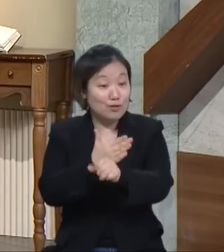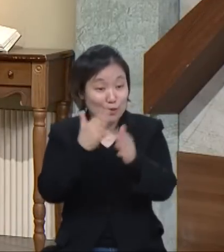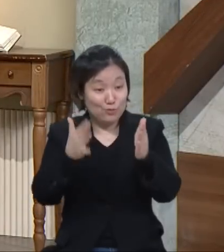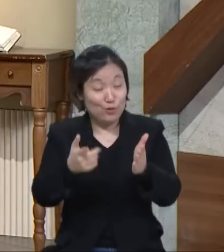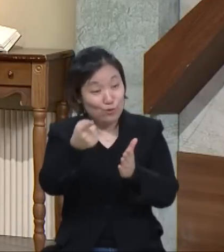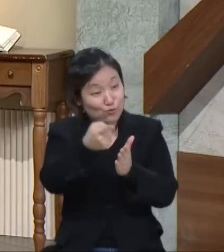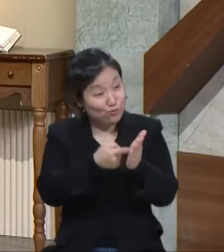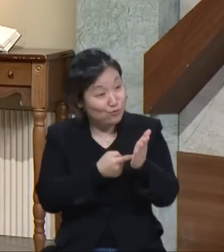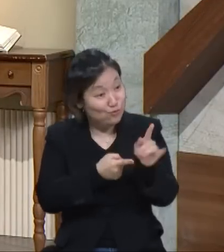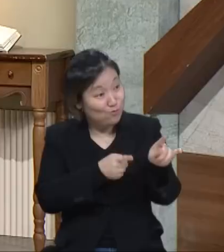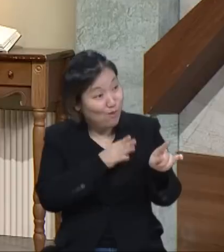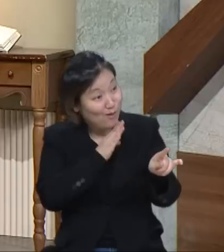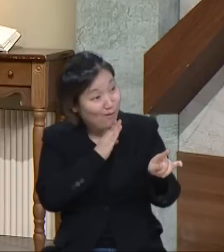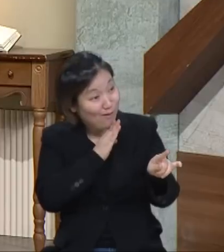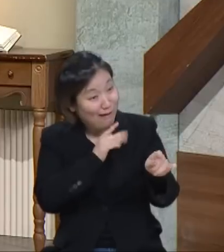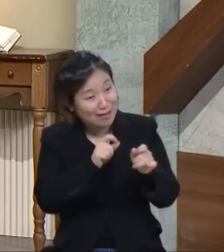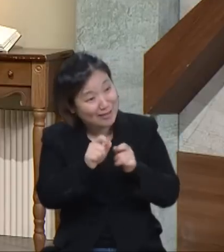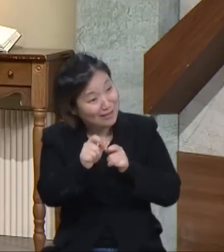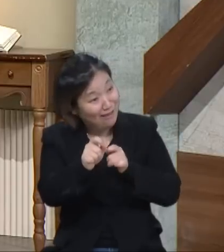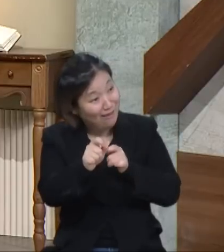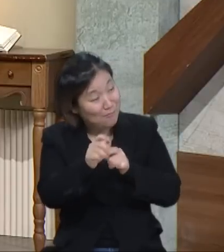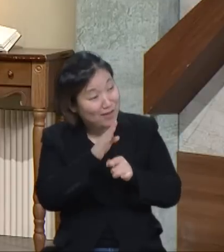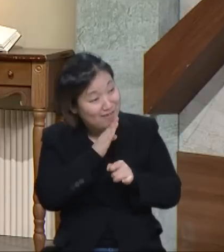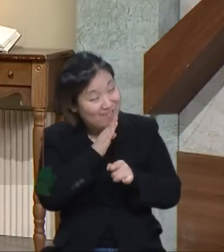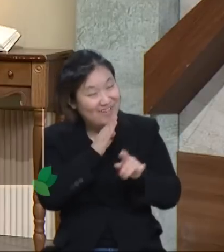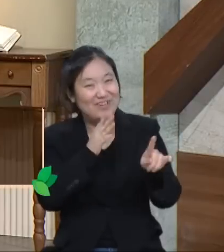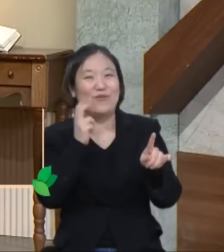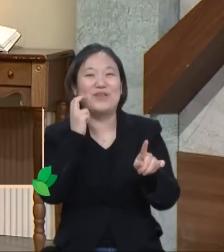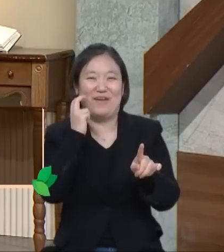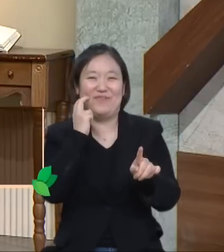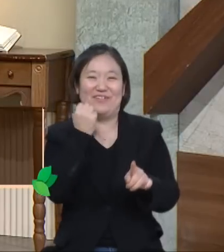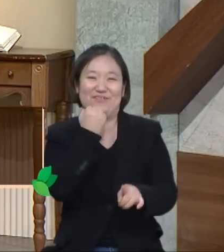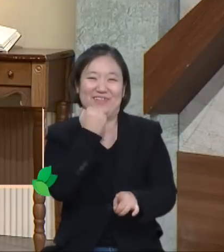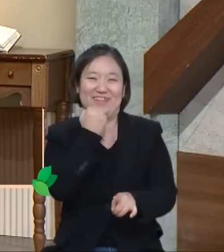투수를 9시간이나 받았냐 이렇게 얘기를 하셨대요